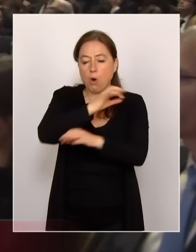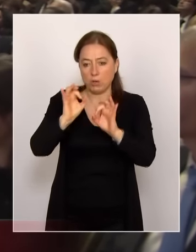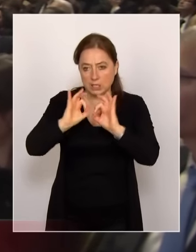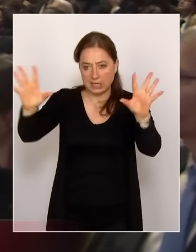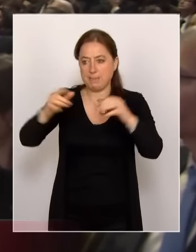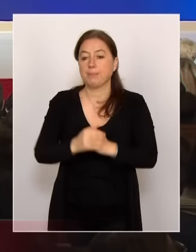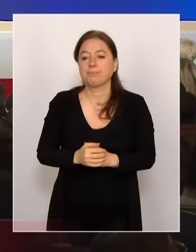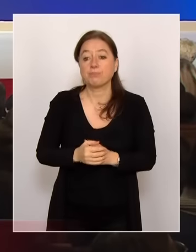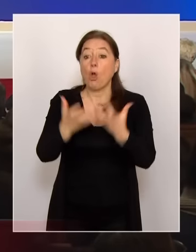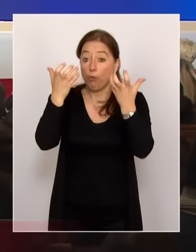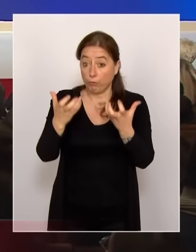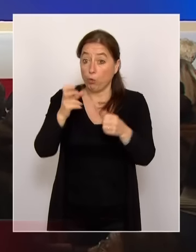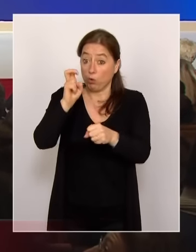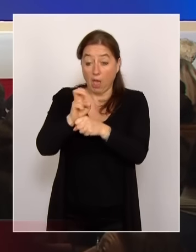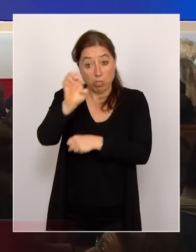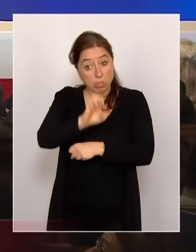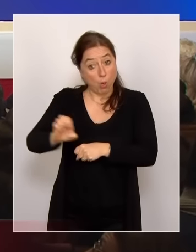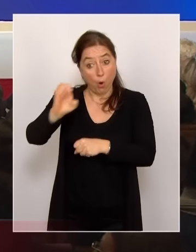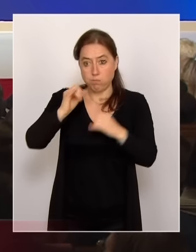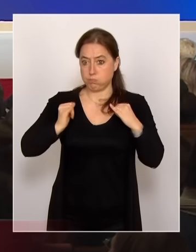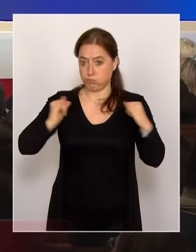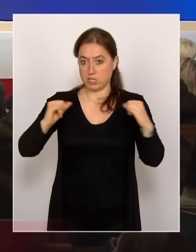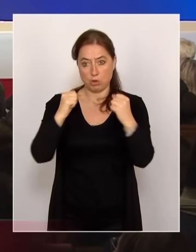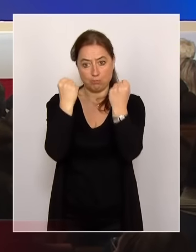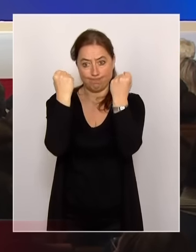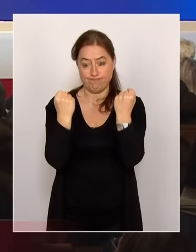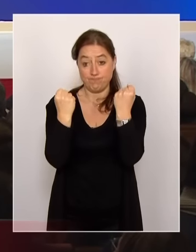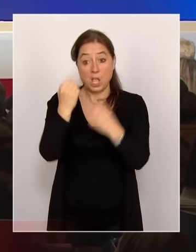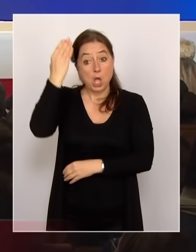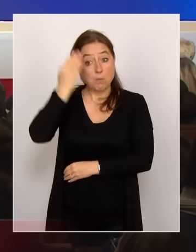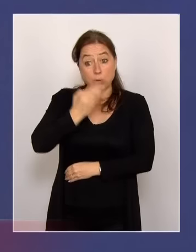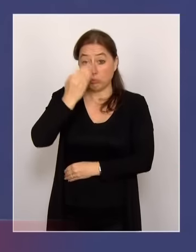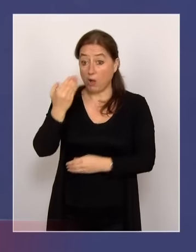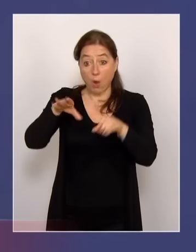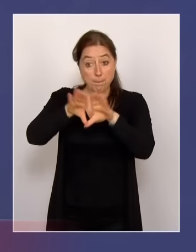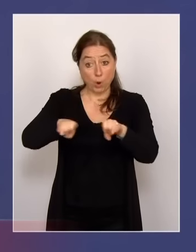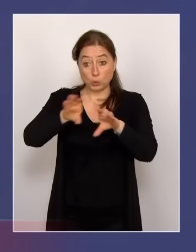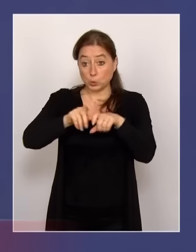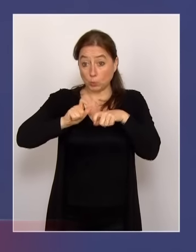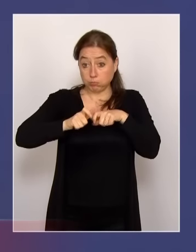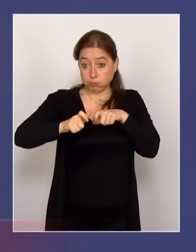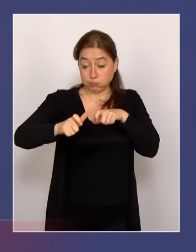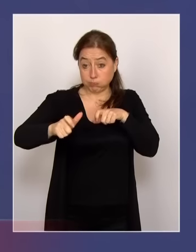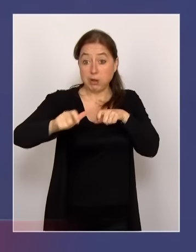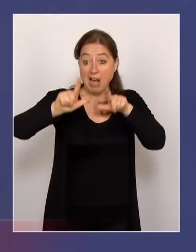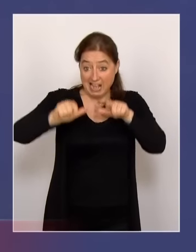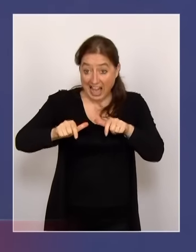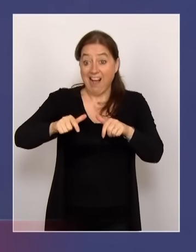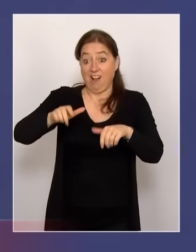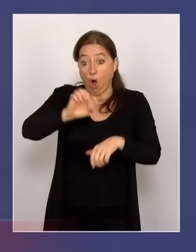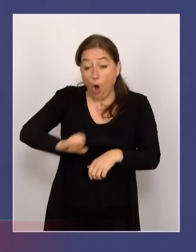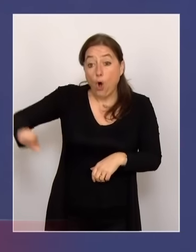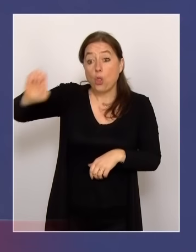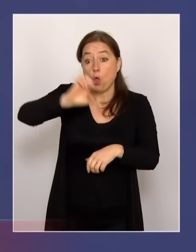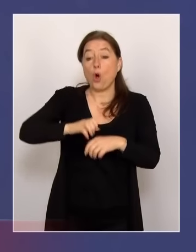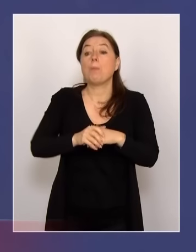assurer notre souveraineté et donc maîtriser nos chaînes de production stratégiques. Et on veut conserver une économie ouverte pour rester